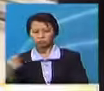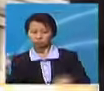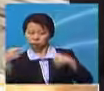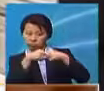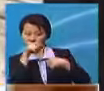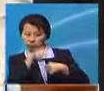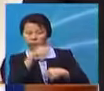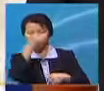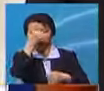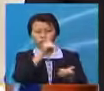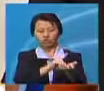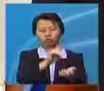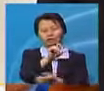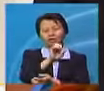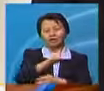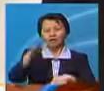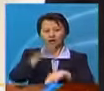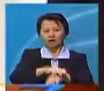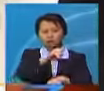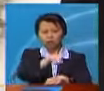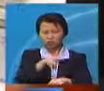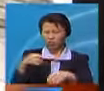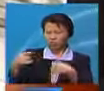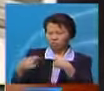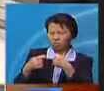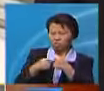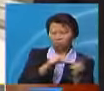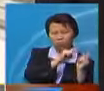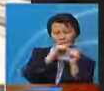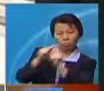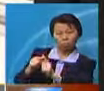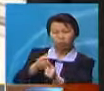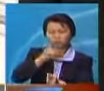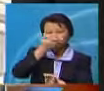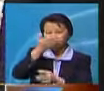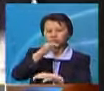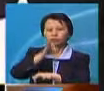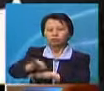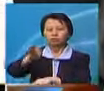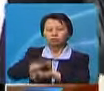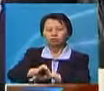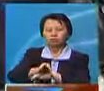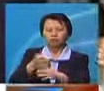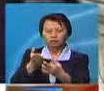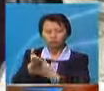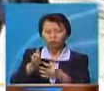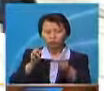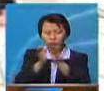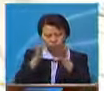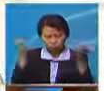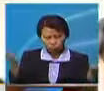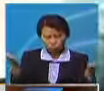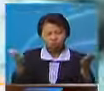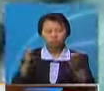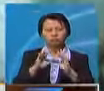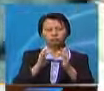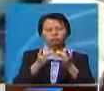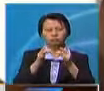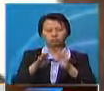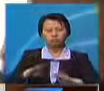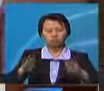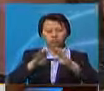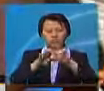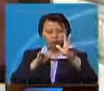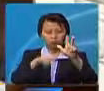terhadap Tun Dr. Ling atas dakwaan mengeluarkan kenyataan berbaur fitnah menerusi satu artikel dalam sebuah portal berita pada